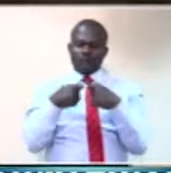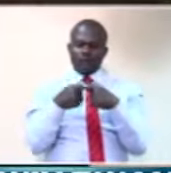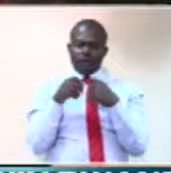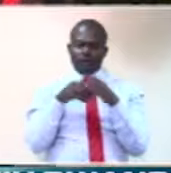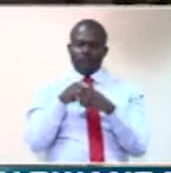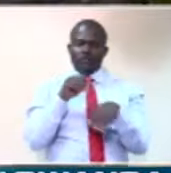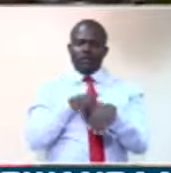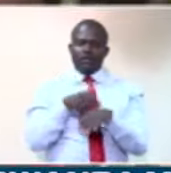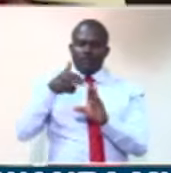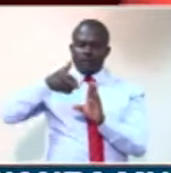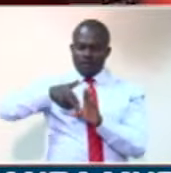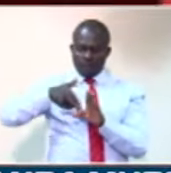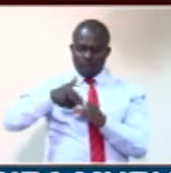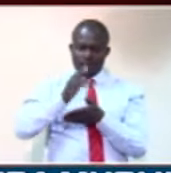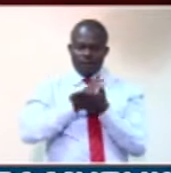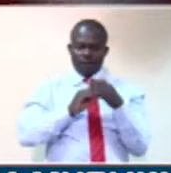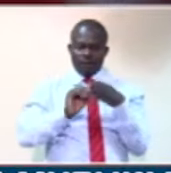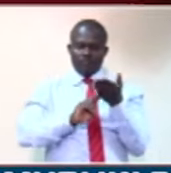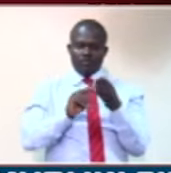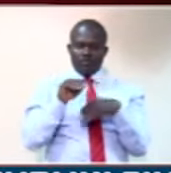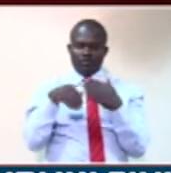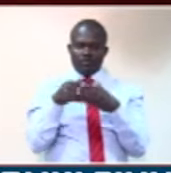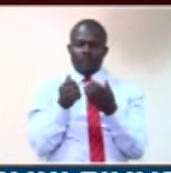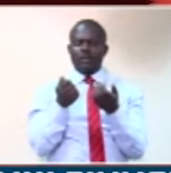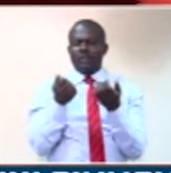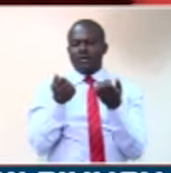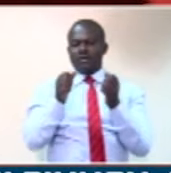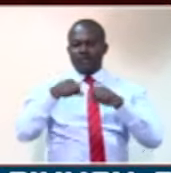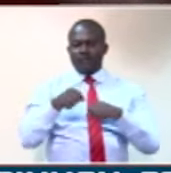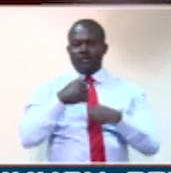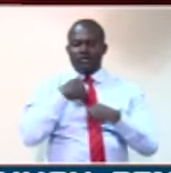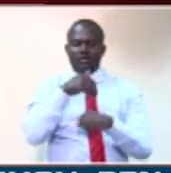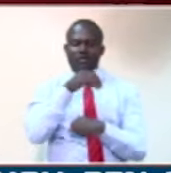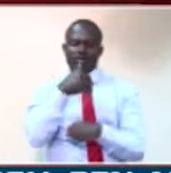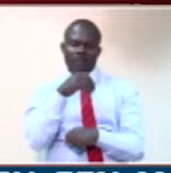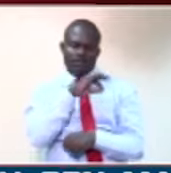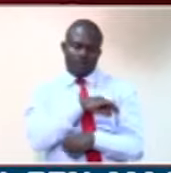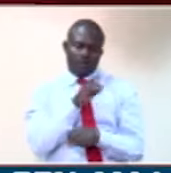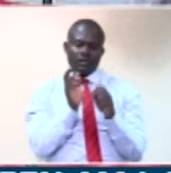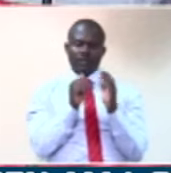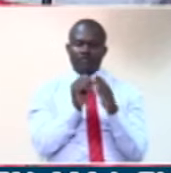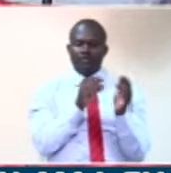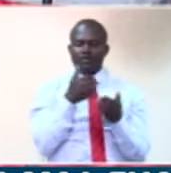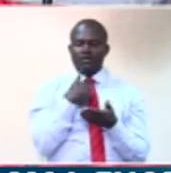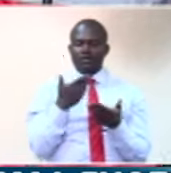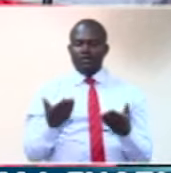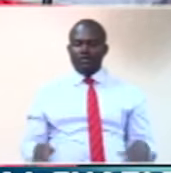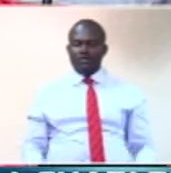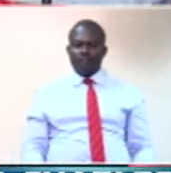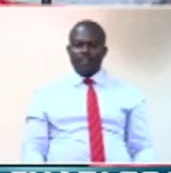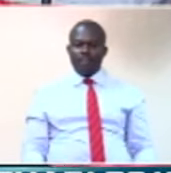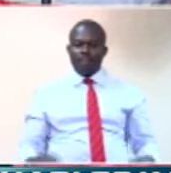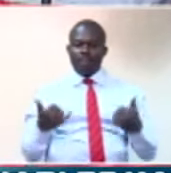mu mwanya wa lisansi. Bamwe mu bakoresha izi moto bahamya ko zifite inyungu ugereranije n'izo bari basanganywe. Ubu uyu